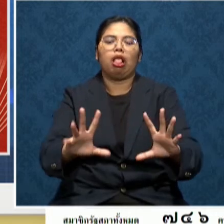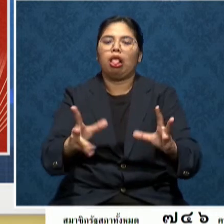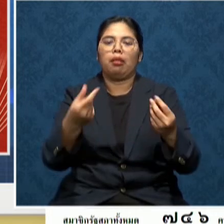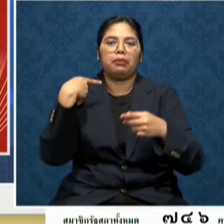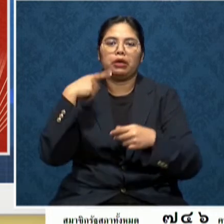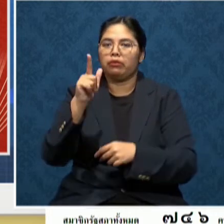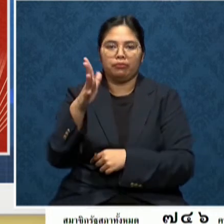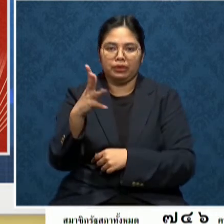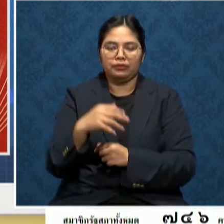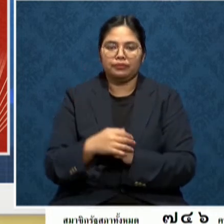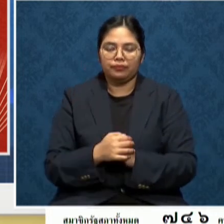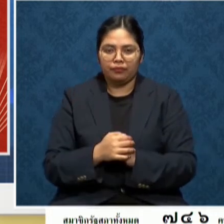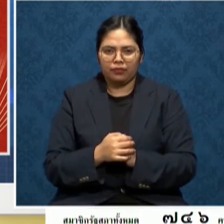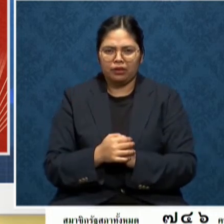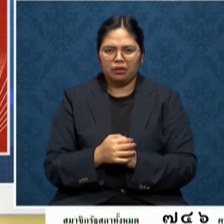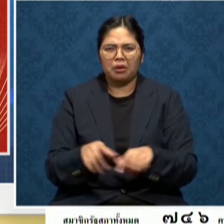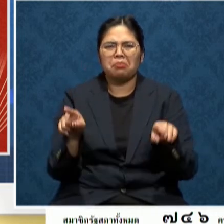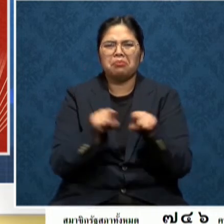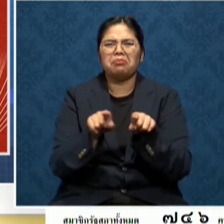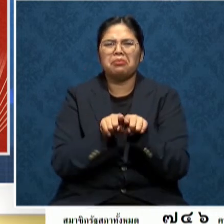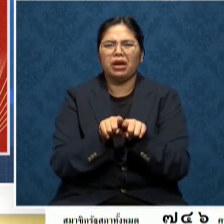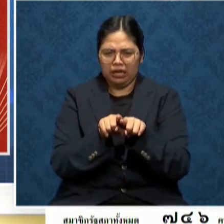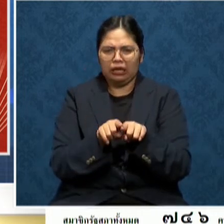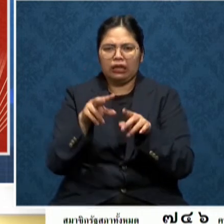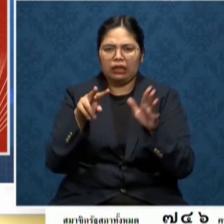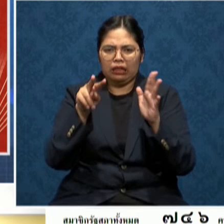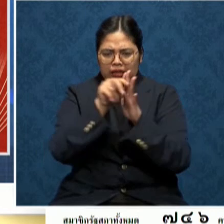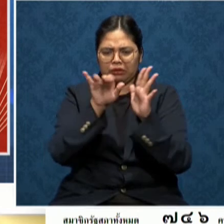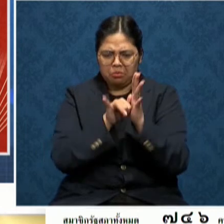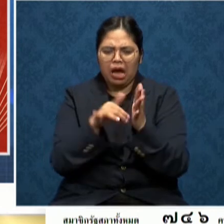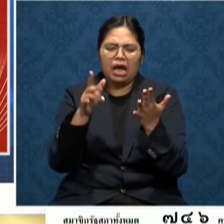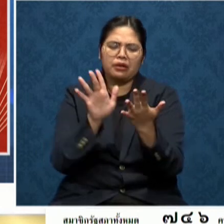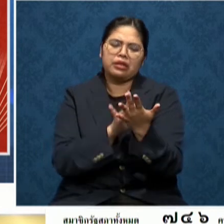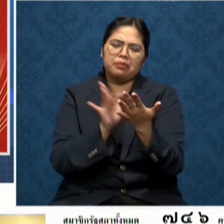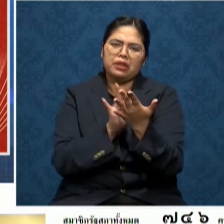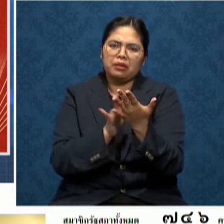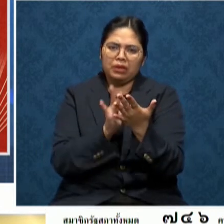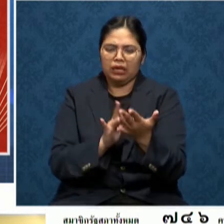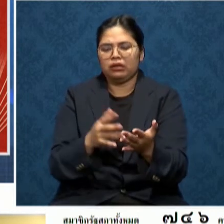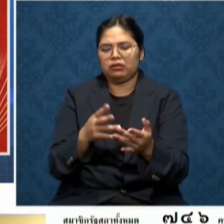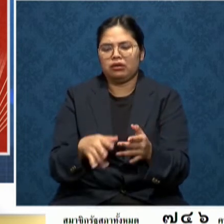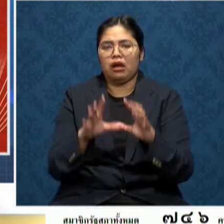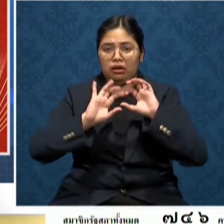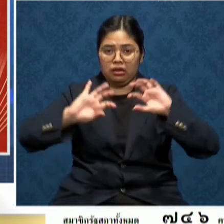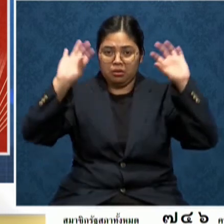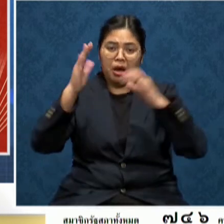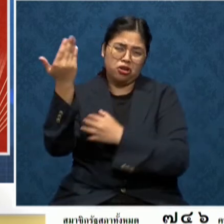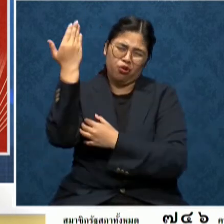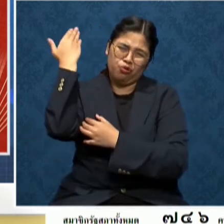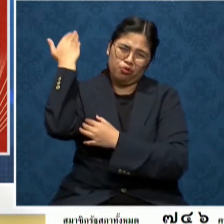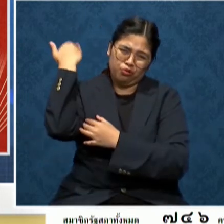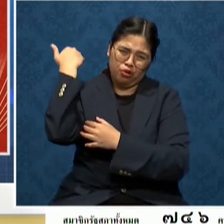าอย่าให้เหมือนโยบายซ้อแบเลทหรอซอสมารคาสรมกำแบบรฐบาก่อนก่อนหน้านี้นะคะท่าน